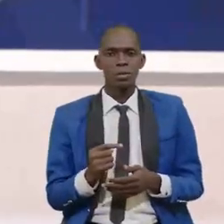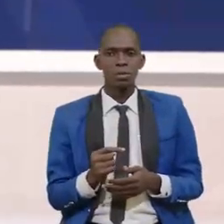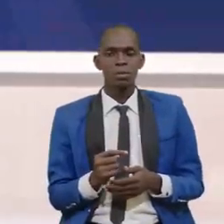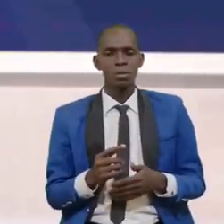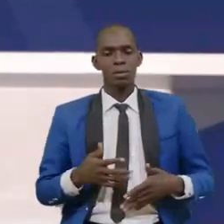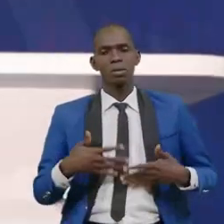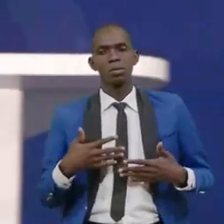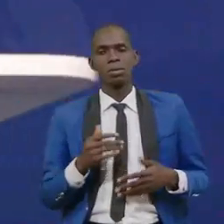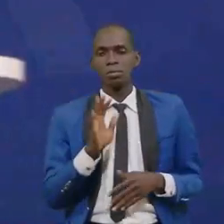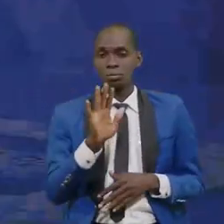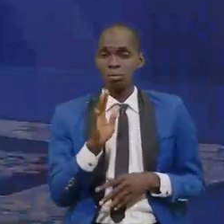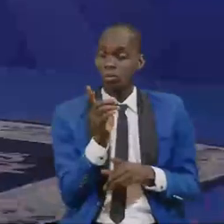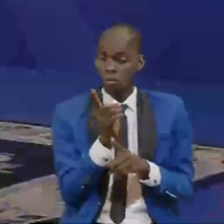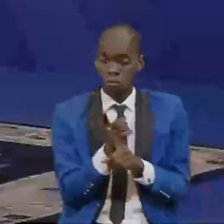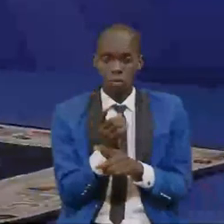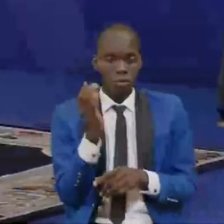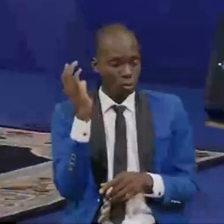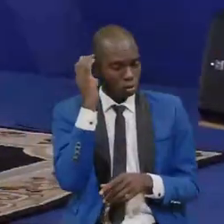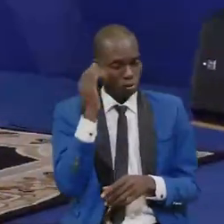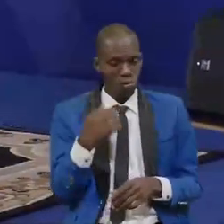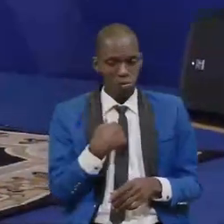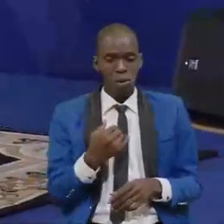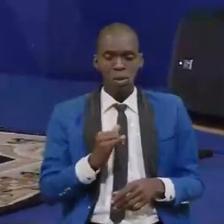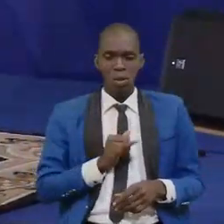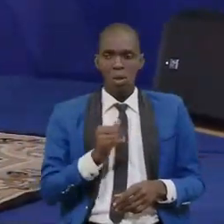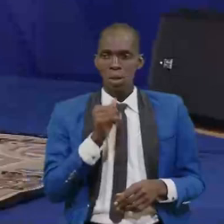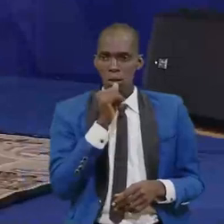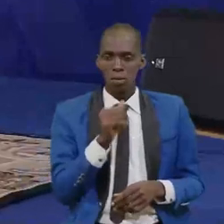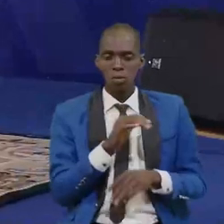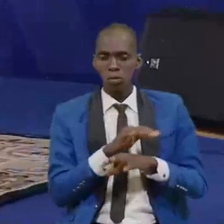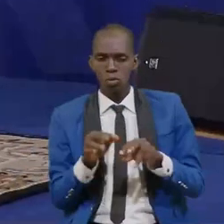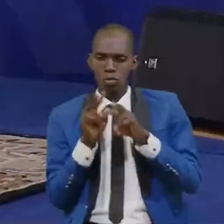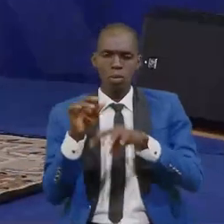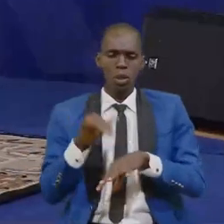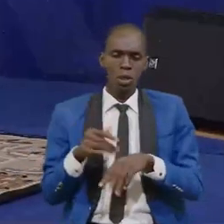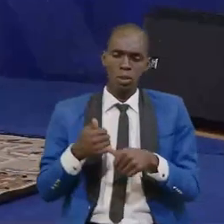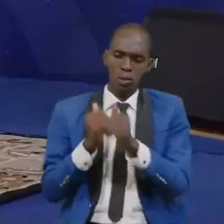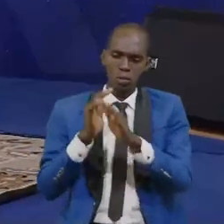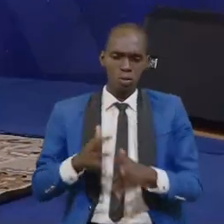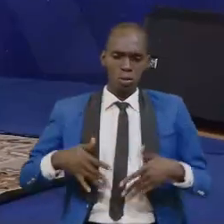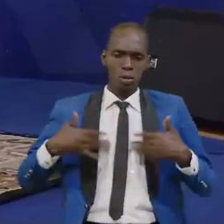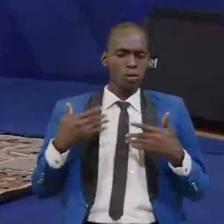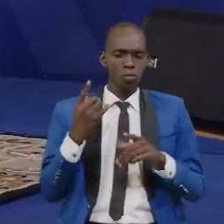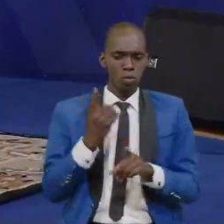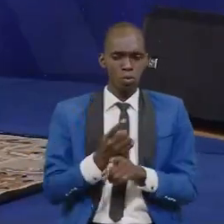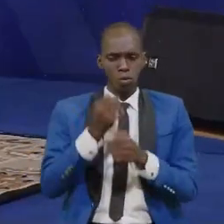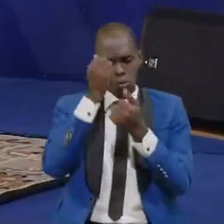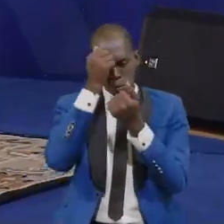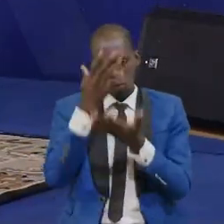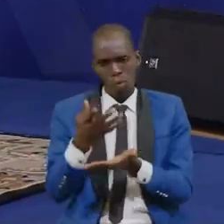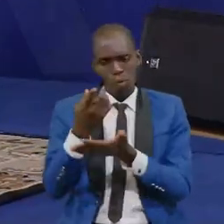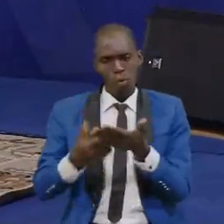Et la vie, oh écoute-moi seulement, il est apôtre, hein. Ne regarde pas sa vie, hein. Ne regarde pas